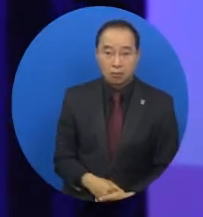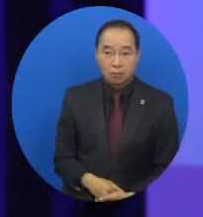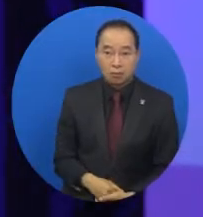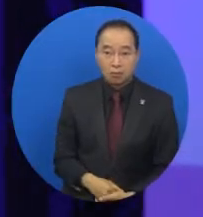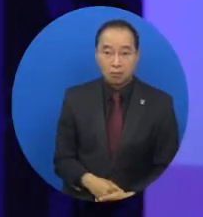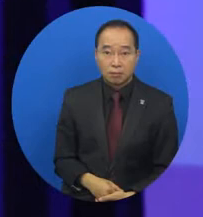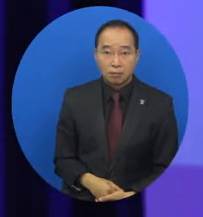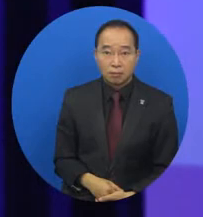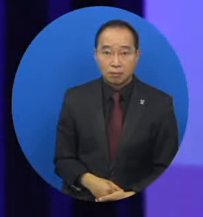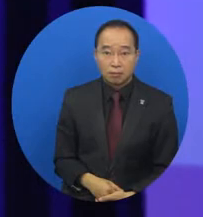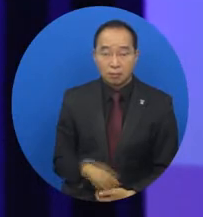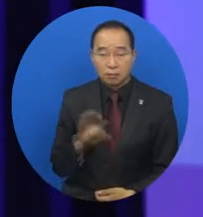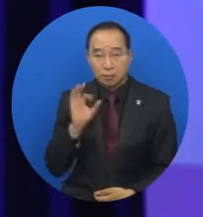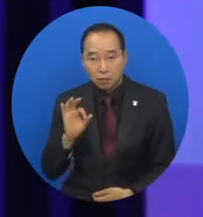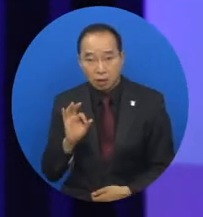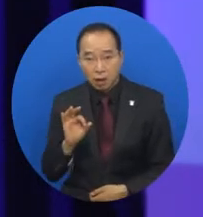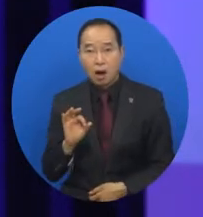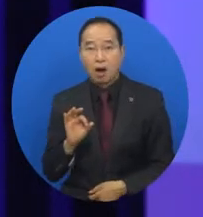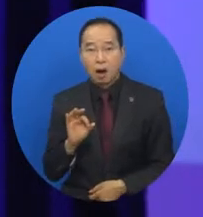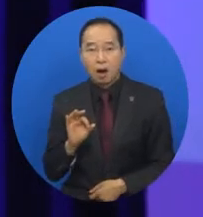반응을 하는 거예요.